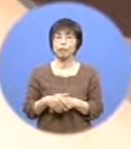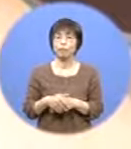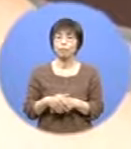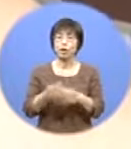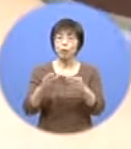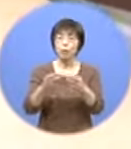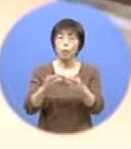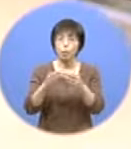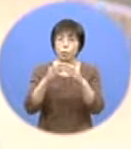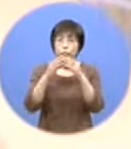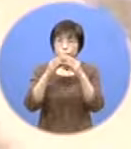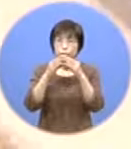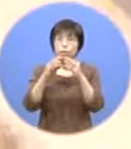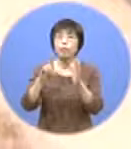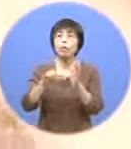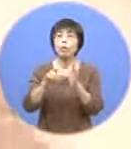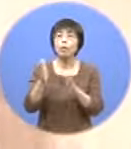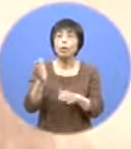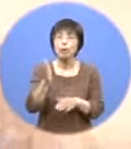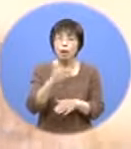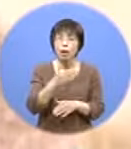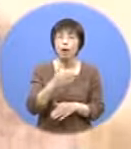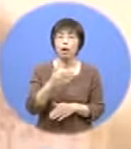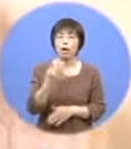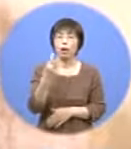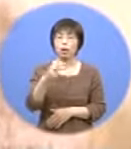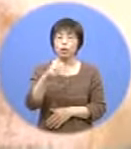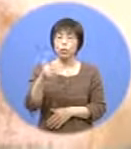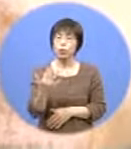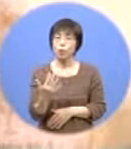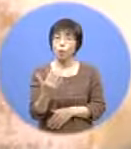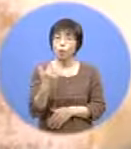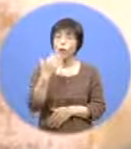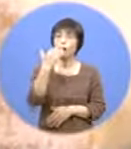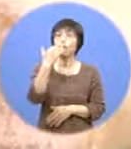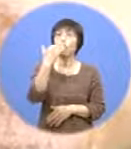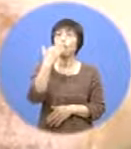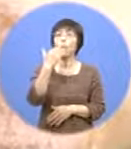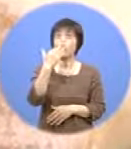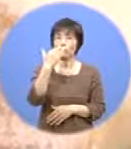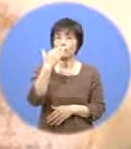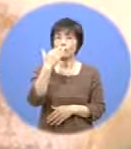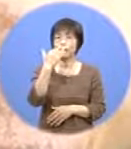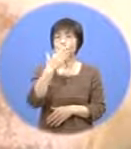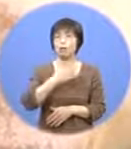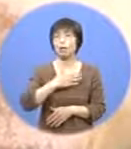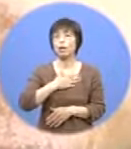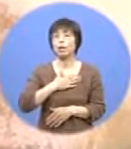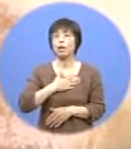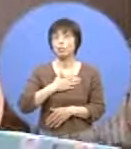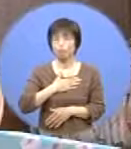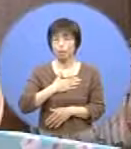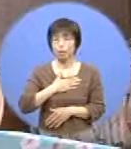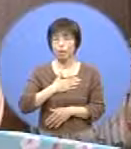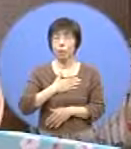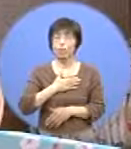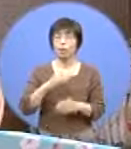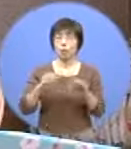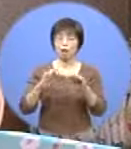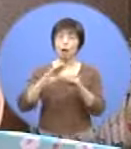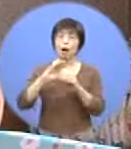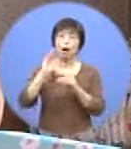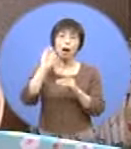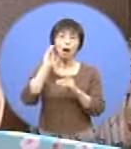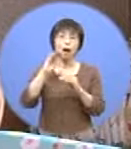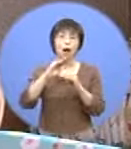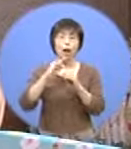もう顔を近づけた瞬間から、はい、ものすごい柚子の香りがふわーってして、このふわふわの皮